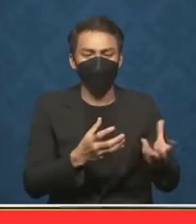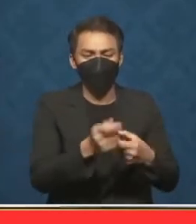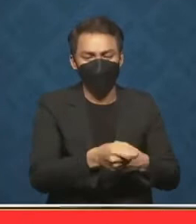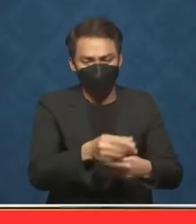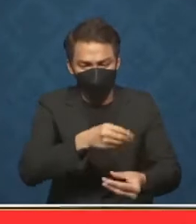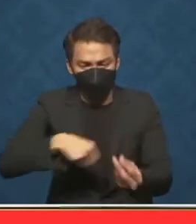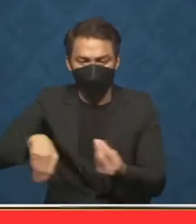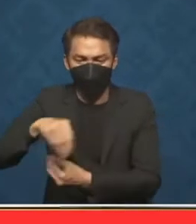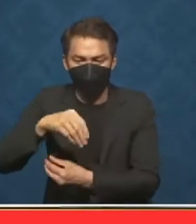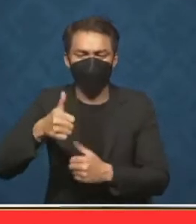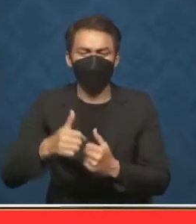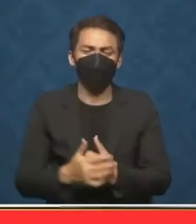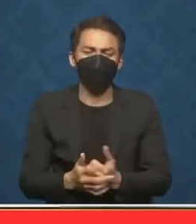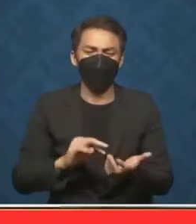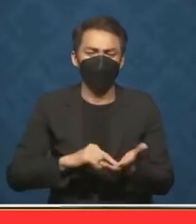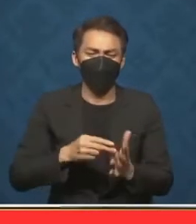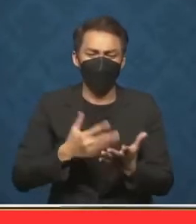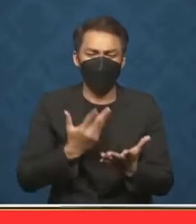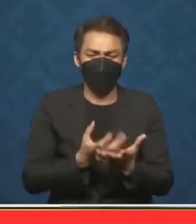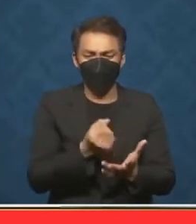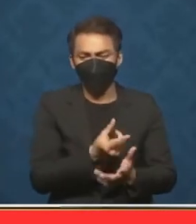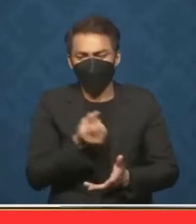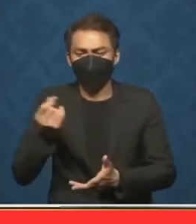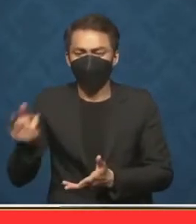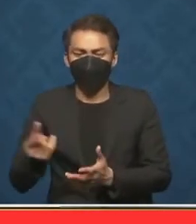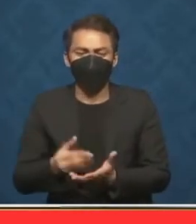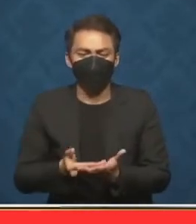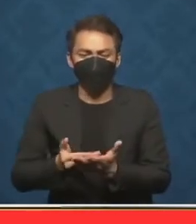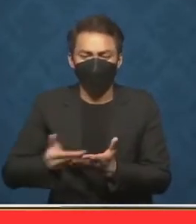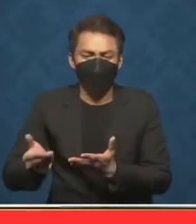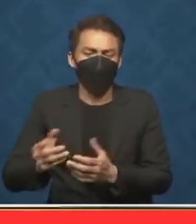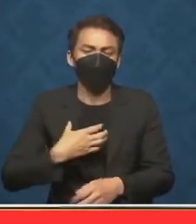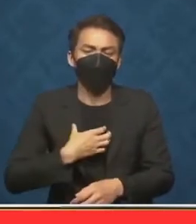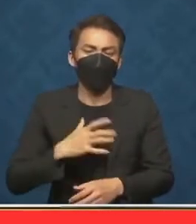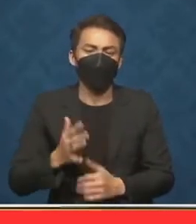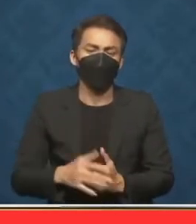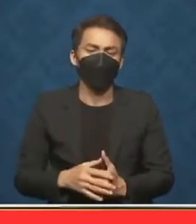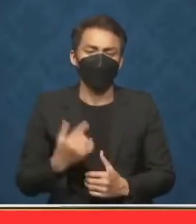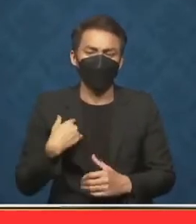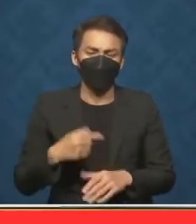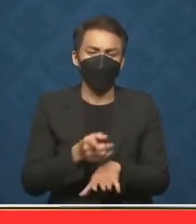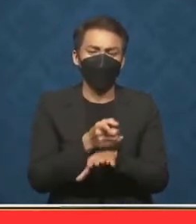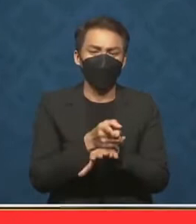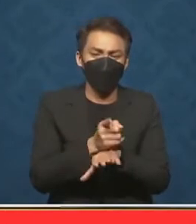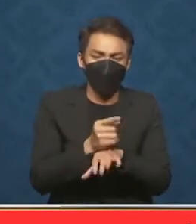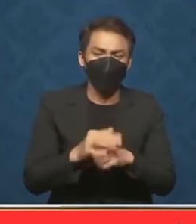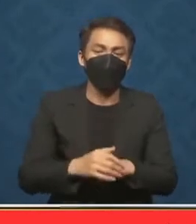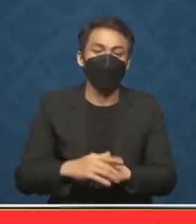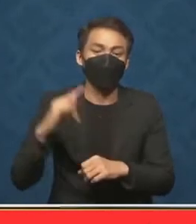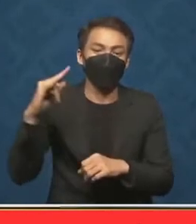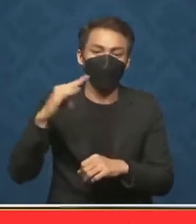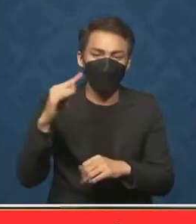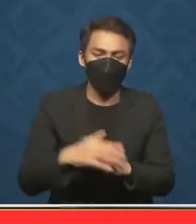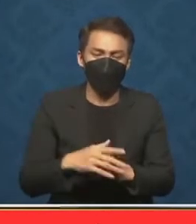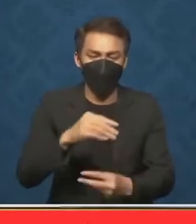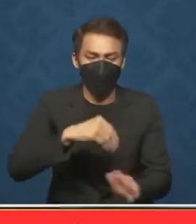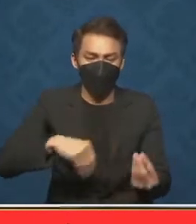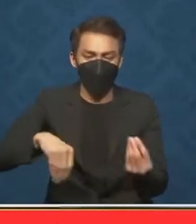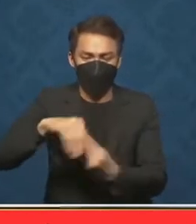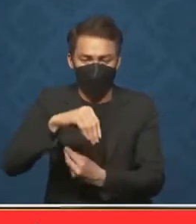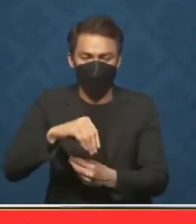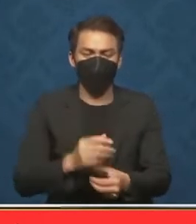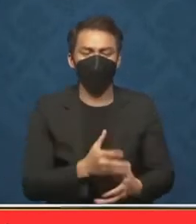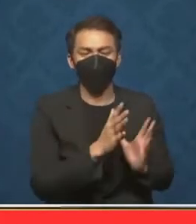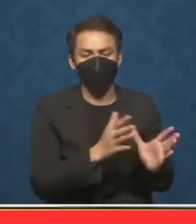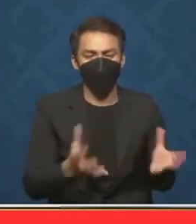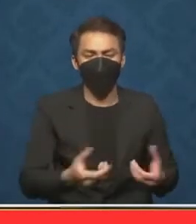ารซ้อเหือดำน้ำ ซื้อลดหังซ้อข้บนน แรกินค้าเกżestกรประโยติ ก็